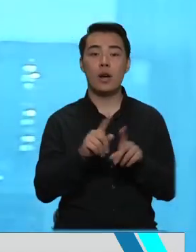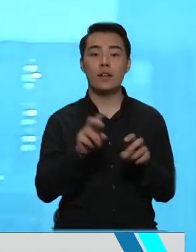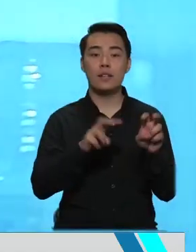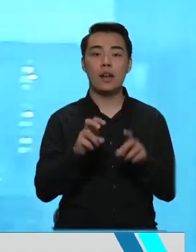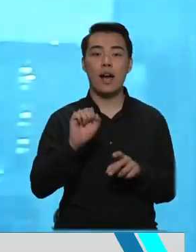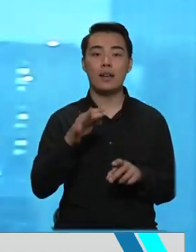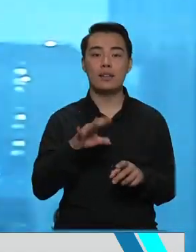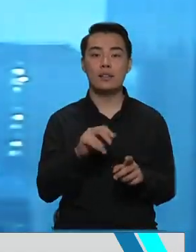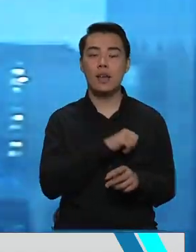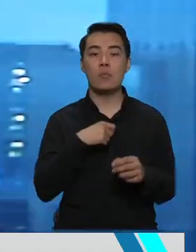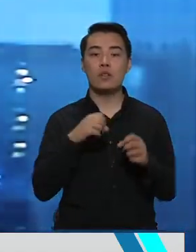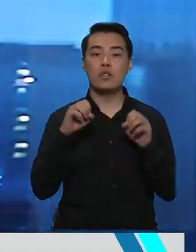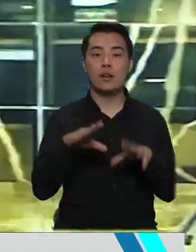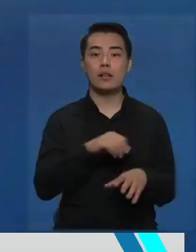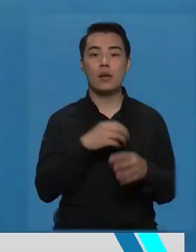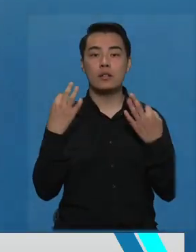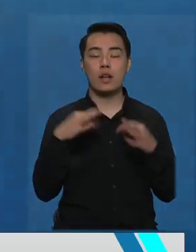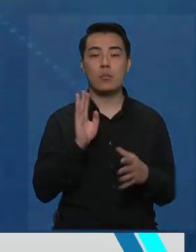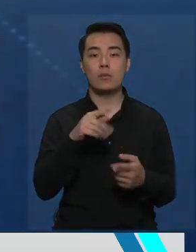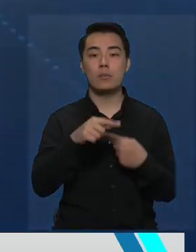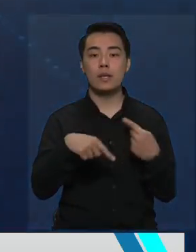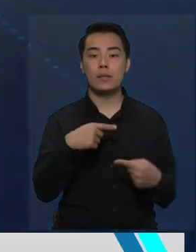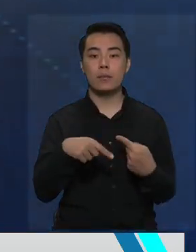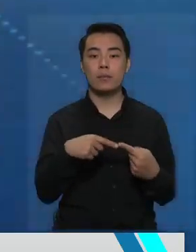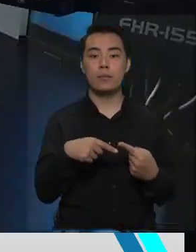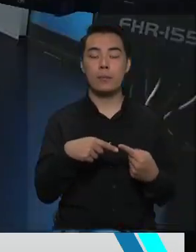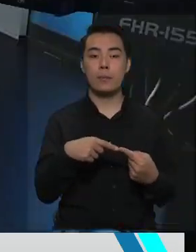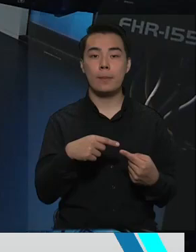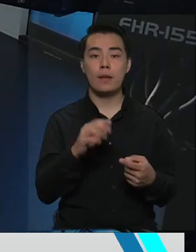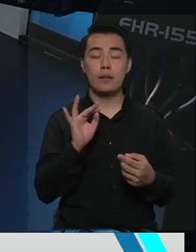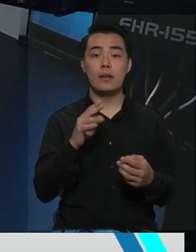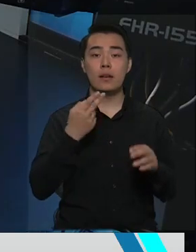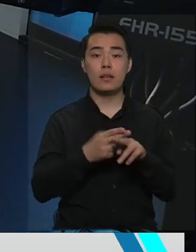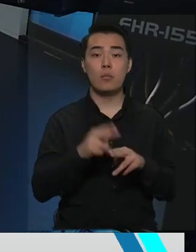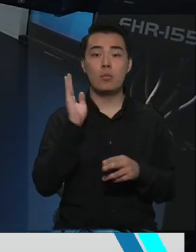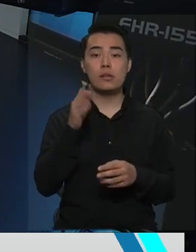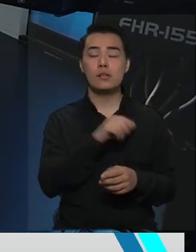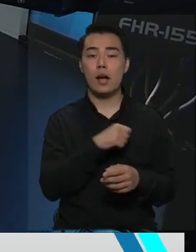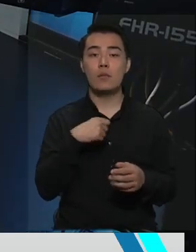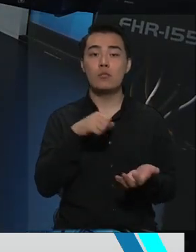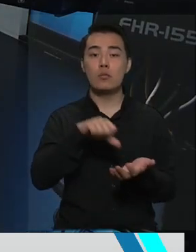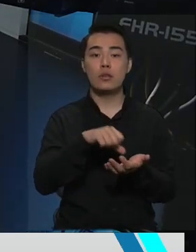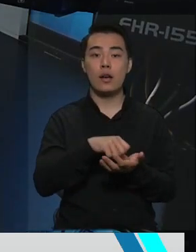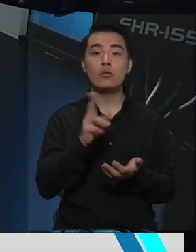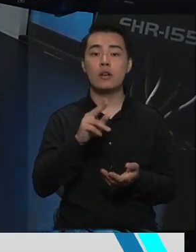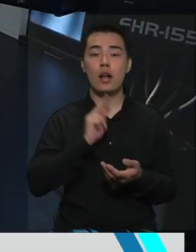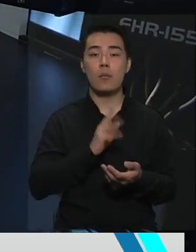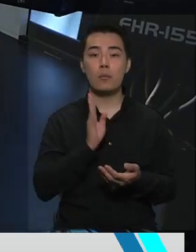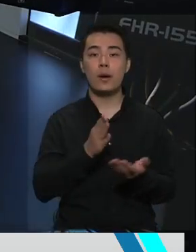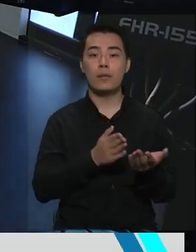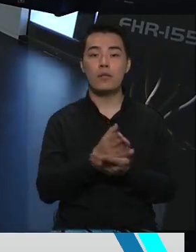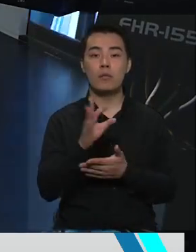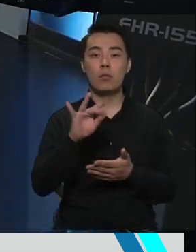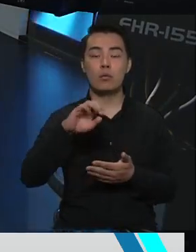эти решения небольшой сайт для их бизнеса Вот это будет те на кого мы будем делать основной упор